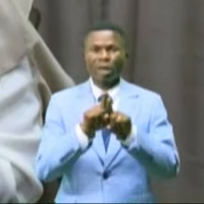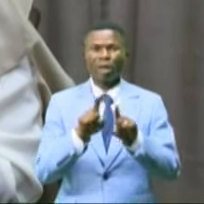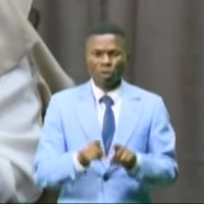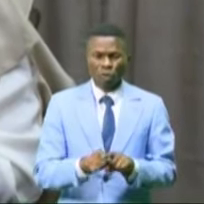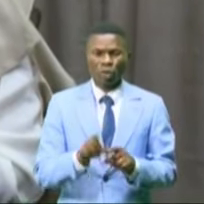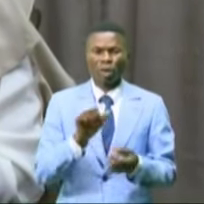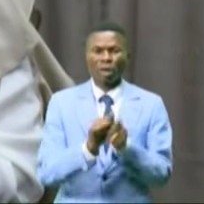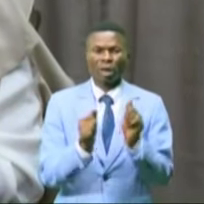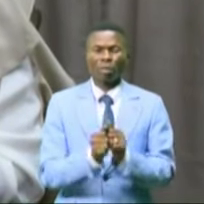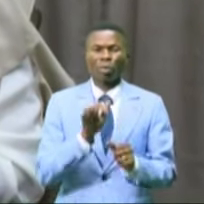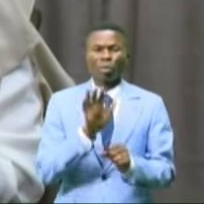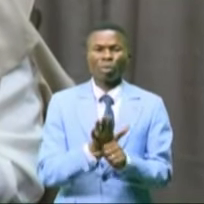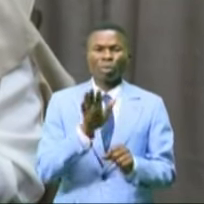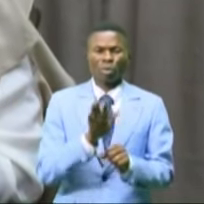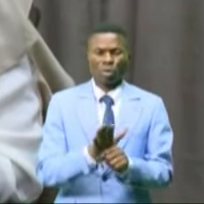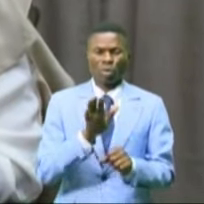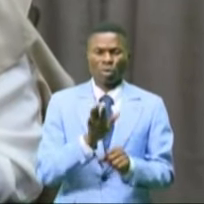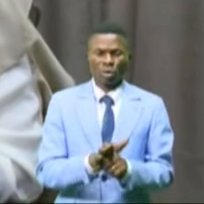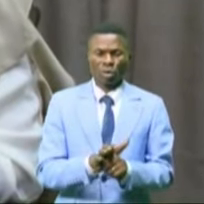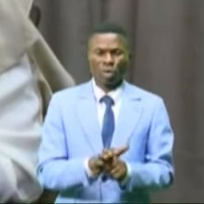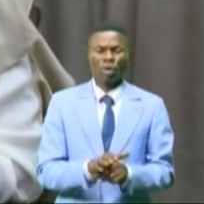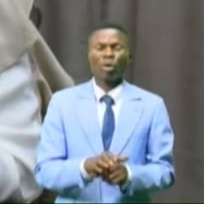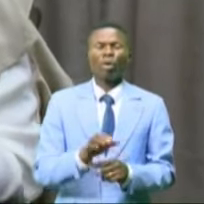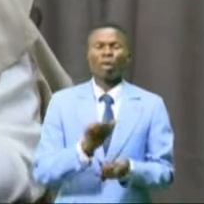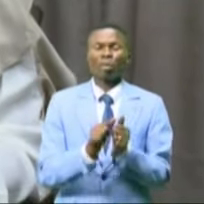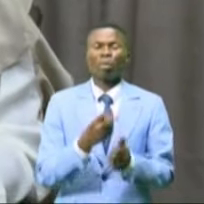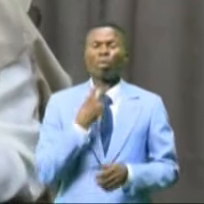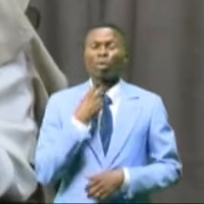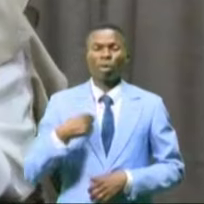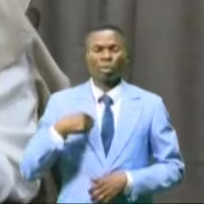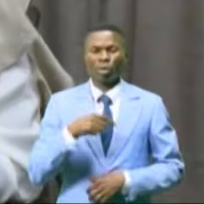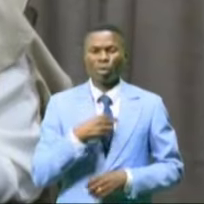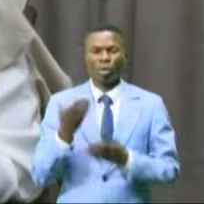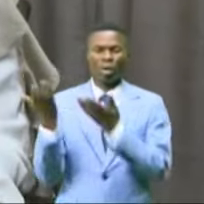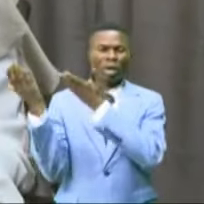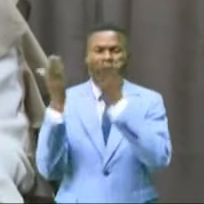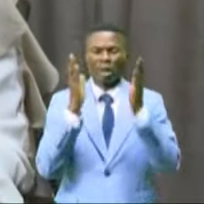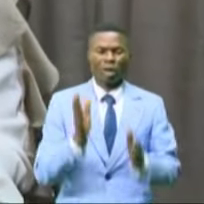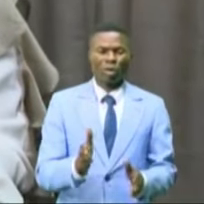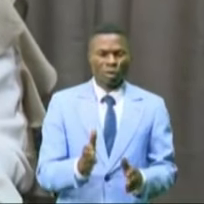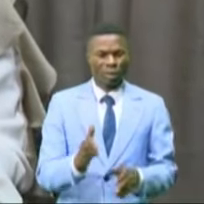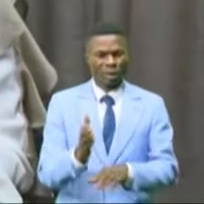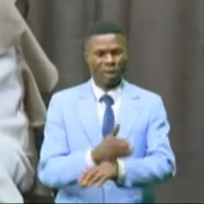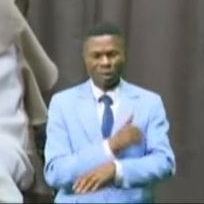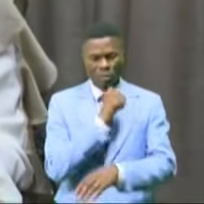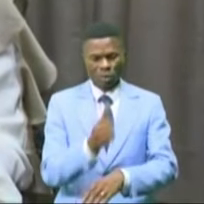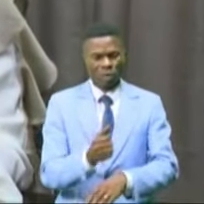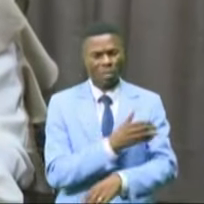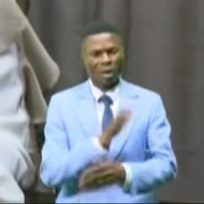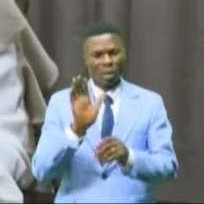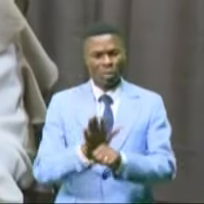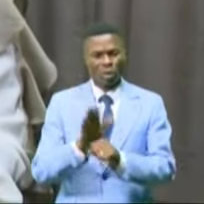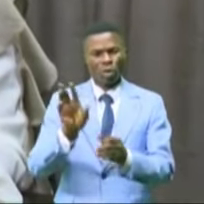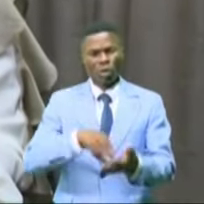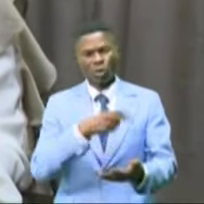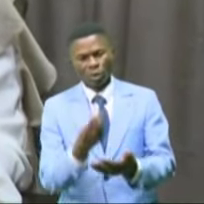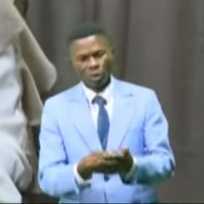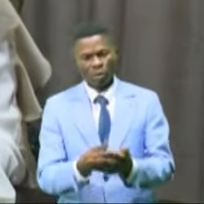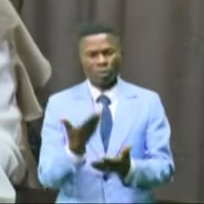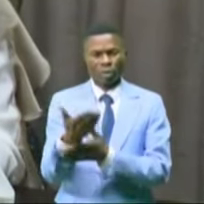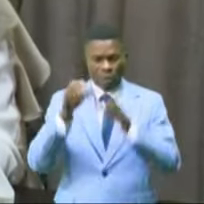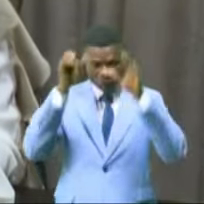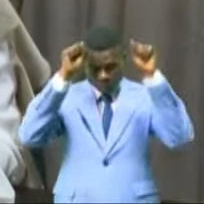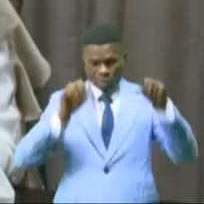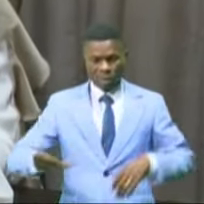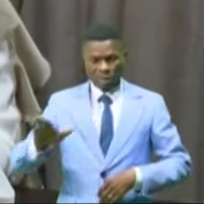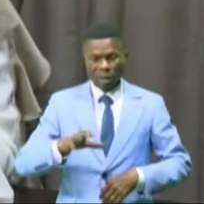aussi beaucoup de facteurs qui font que ça tire la femme vers le bas. Donc nous espérons que le président de la